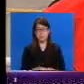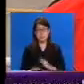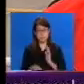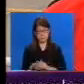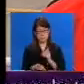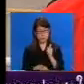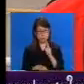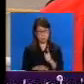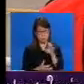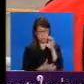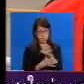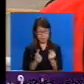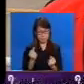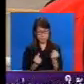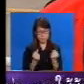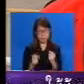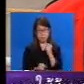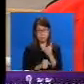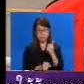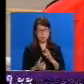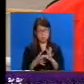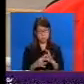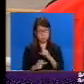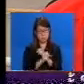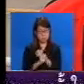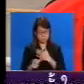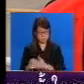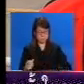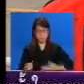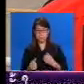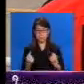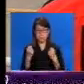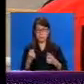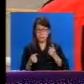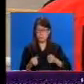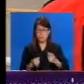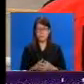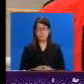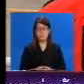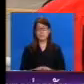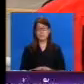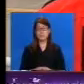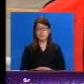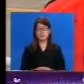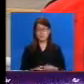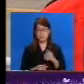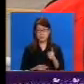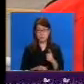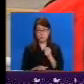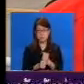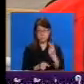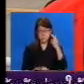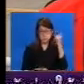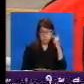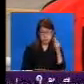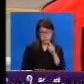ควบคุมเครื่องบิน สำนักการบิน การรักษาสุขภาพร่างกายที่ดีแล้วก็ สนามบินอยู่ที่จังหวัดนครสวรรค์ไปที่ ปฏิภาณ แหล่งกำเนิด